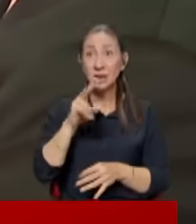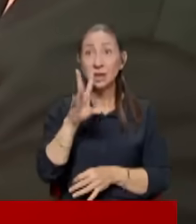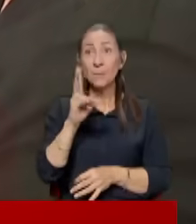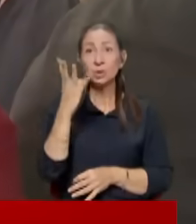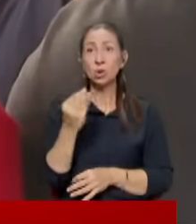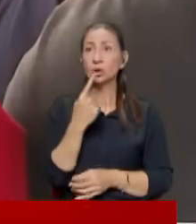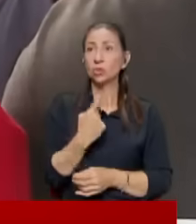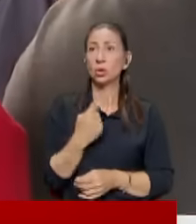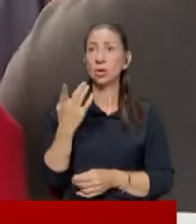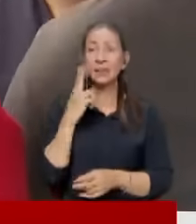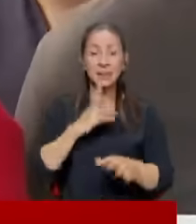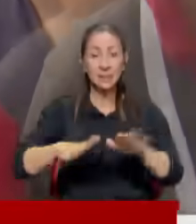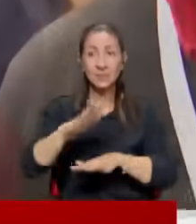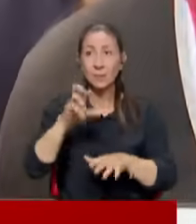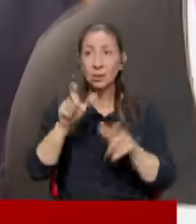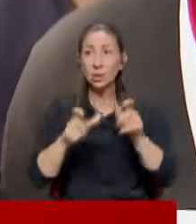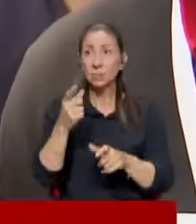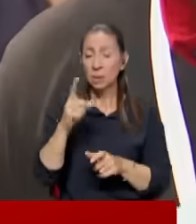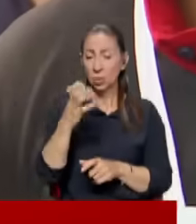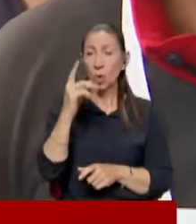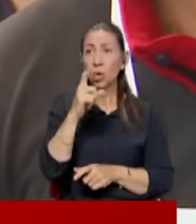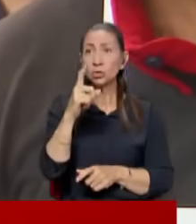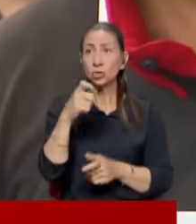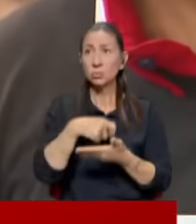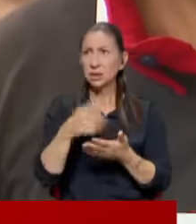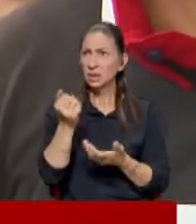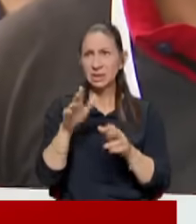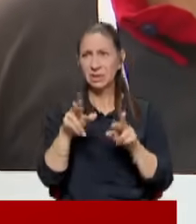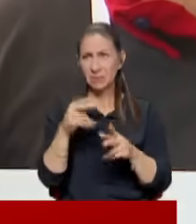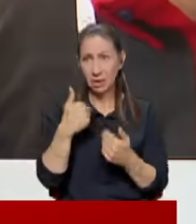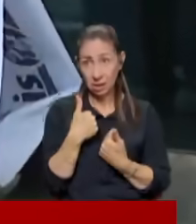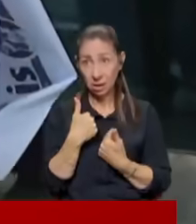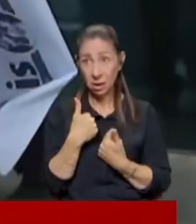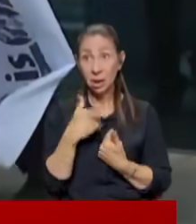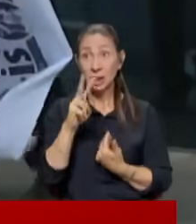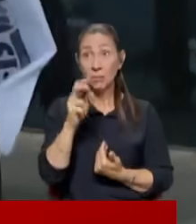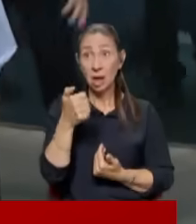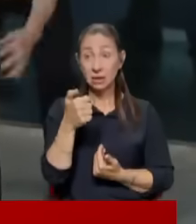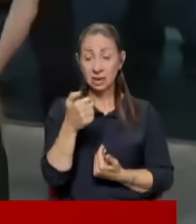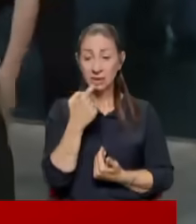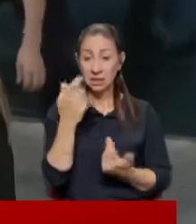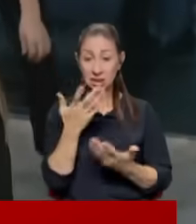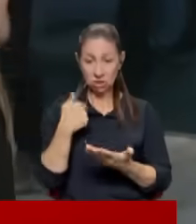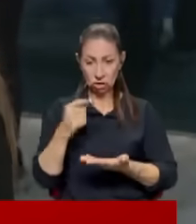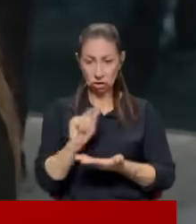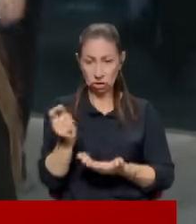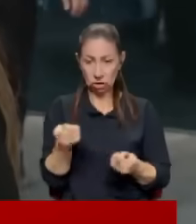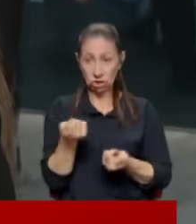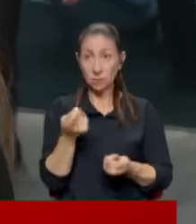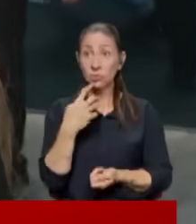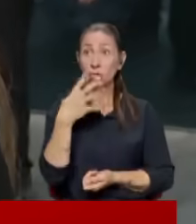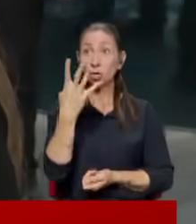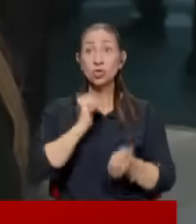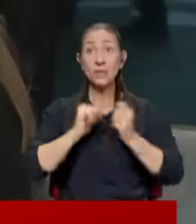olacağı söyleniyor. Temizlik personeliyim ben. Geçen ay 19 bin lira mı aldık? O civarlarda bir şey aldık. 26 yıllık çalışanım, 4